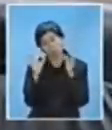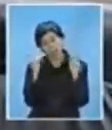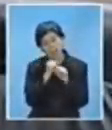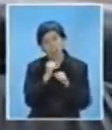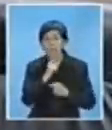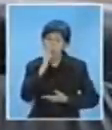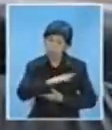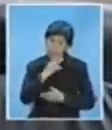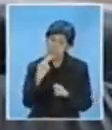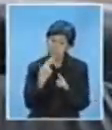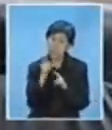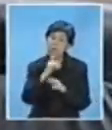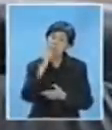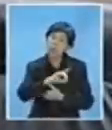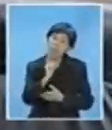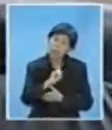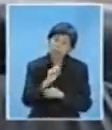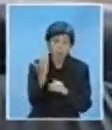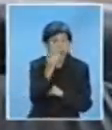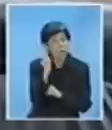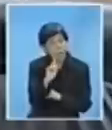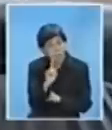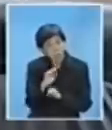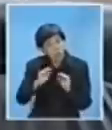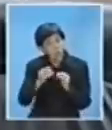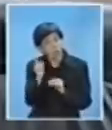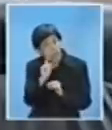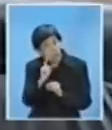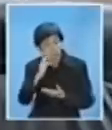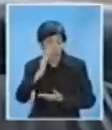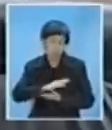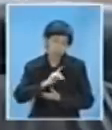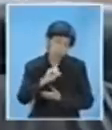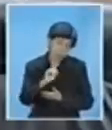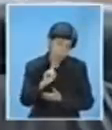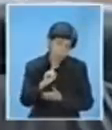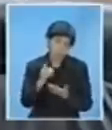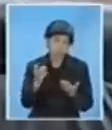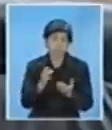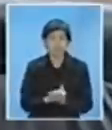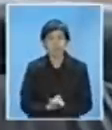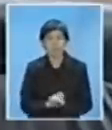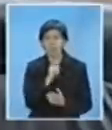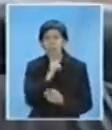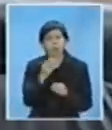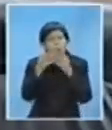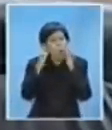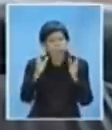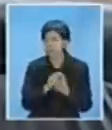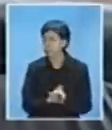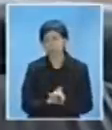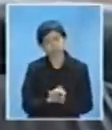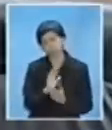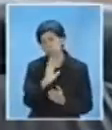สื่อก็กรุณาระบุเลยครับว่าจากสถานีโทรทัศน์วิทยุสิ่งพิมพ์หรือจากที่ไหนครับไม่ใช่ท่านพูดลอยๆขึ้นมา